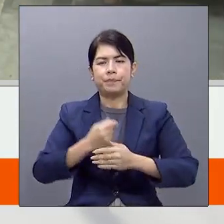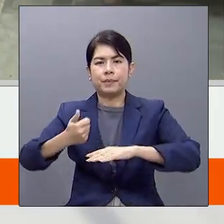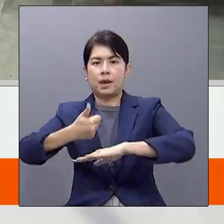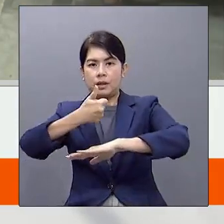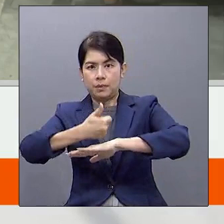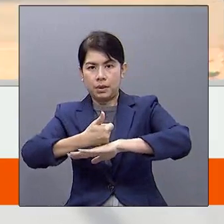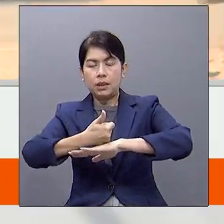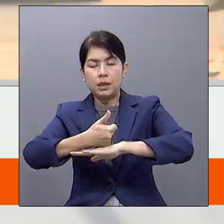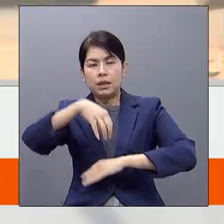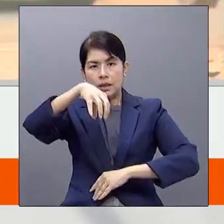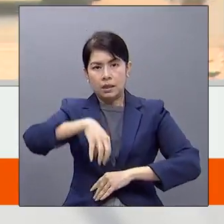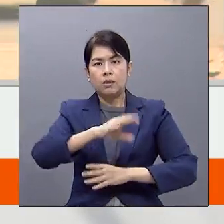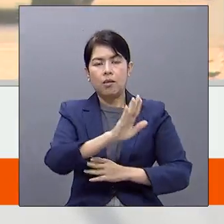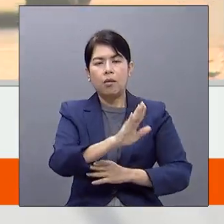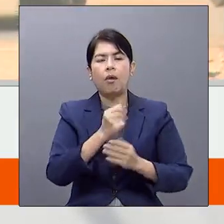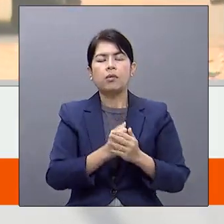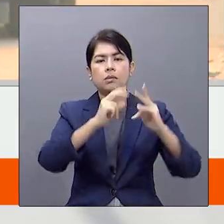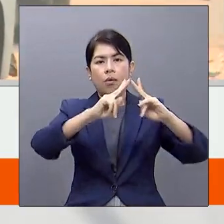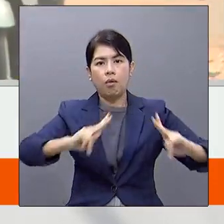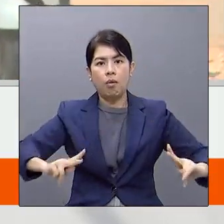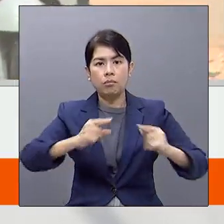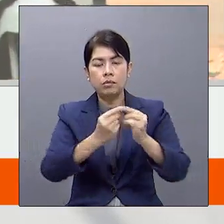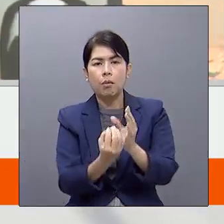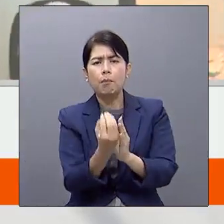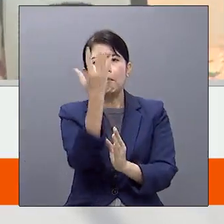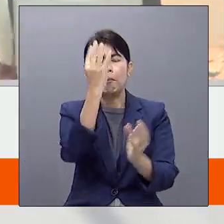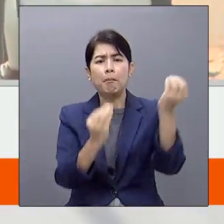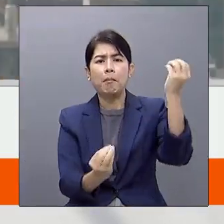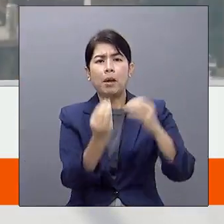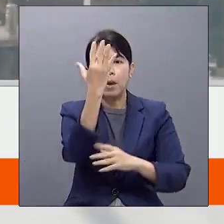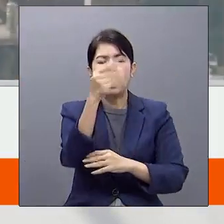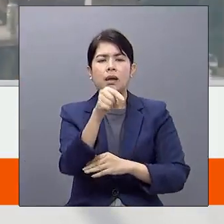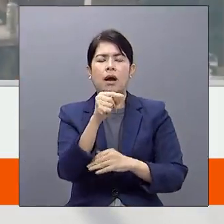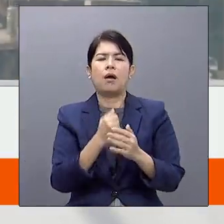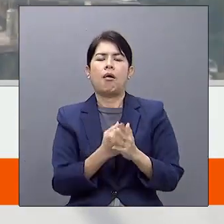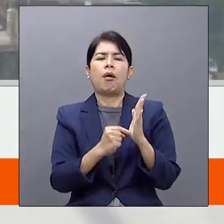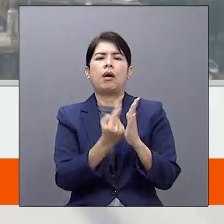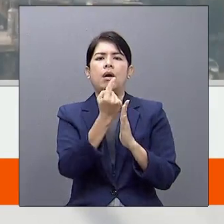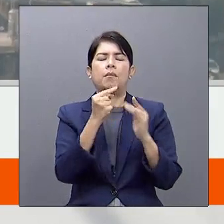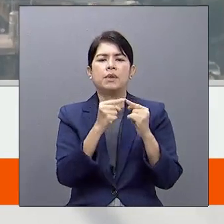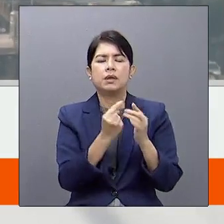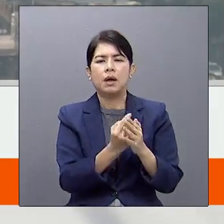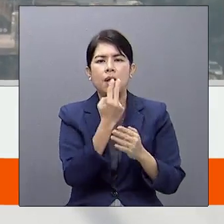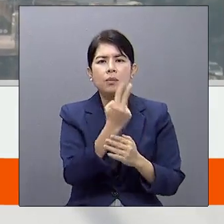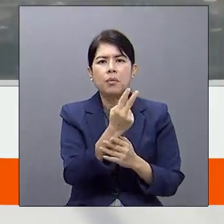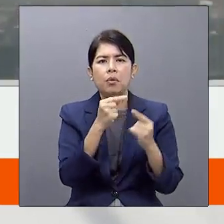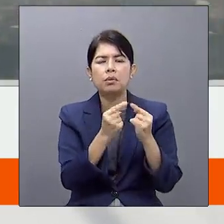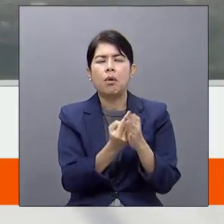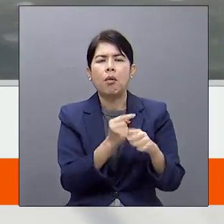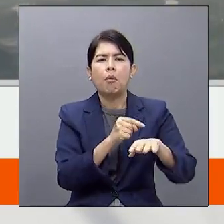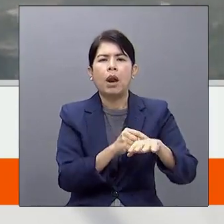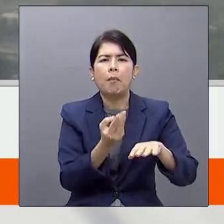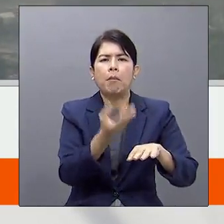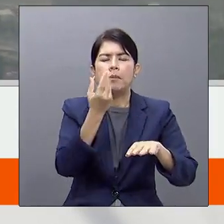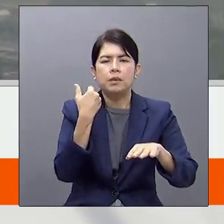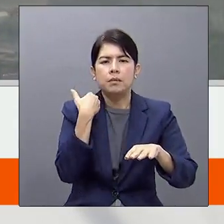ท่านใหม่นะฮะก็เพิ่งจะมาอะไรมาสนใจที่จะจัดการ อย่างจริงจังในพื้นที่ที่เป็นปลาใหญ่หรือเป็น